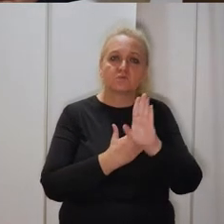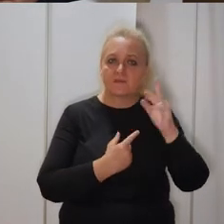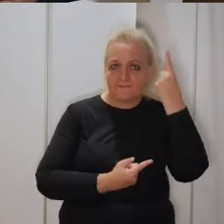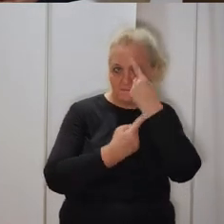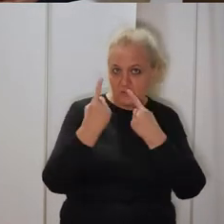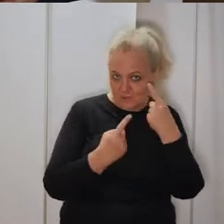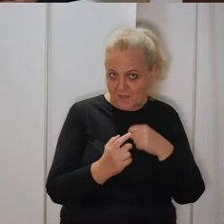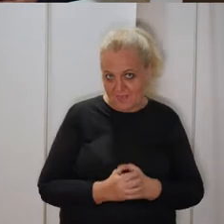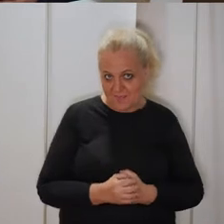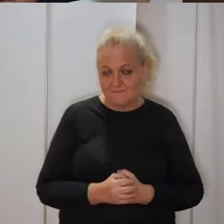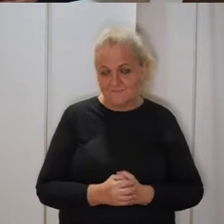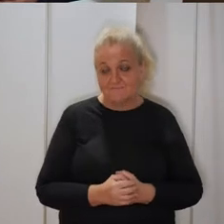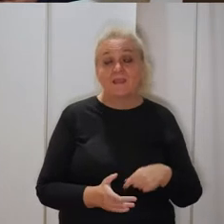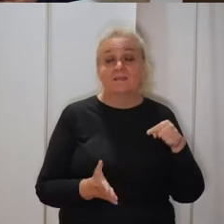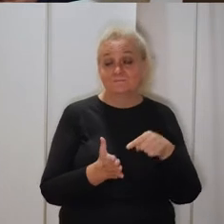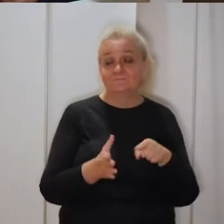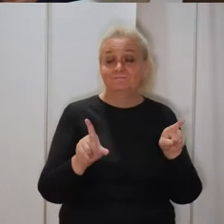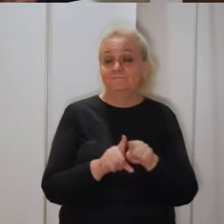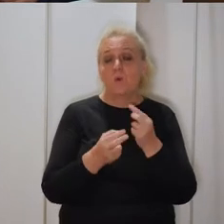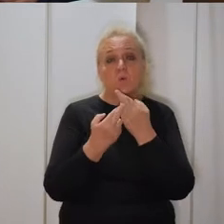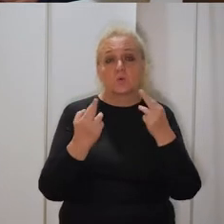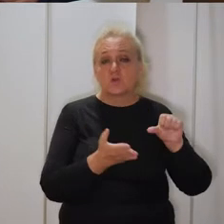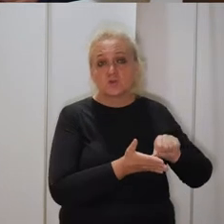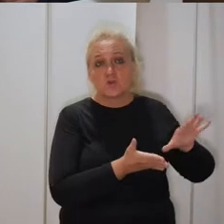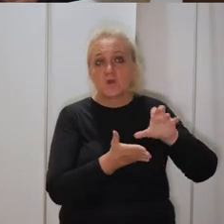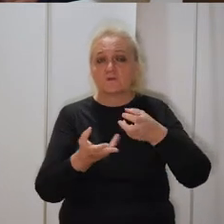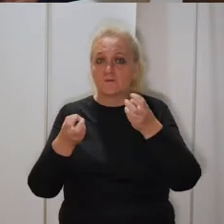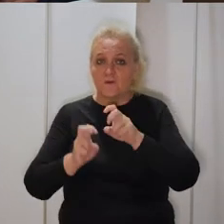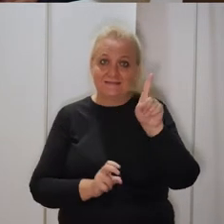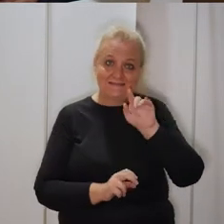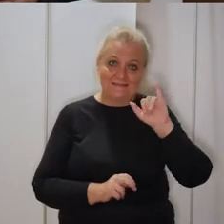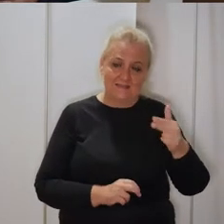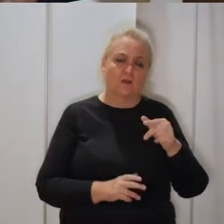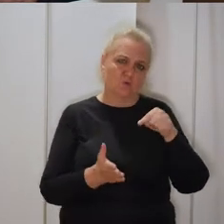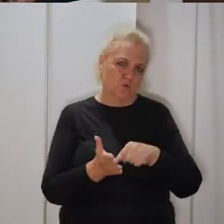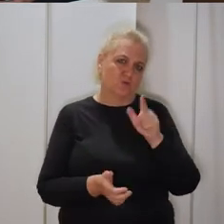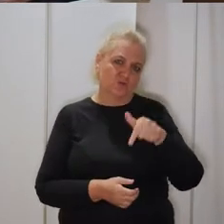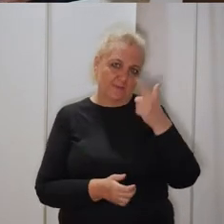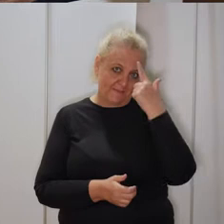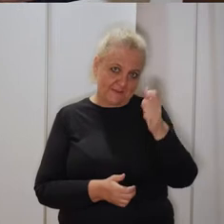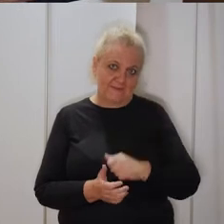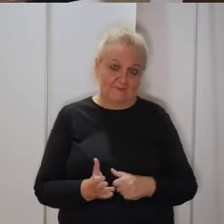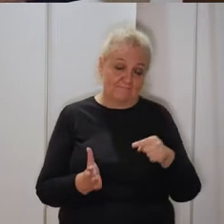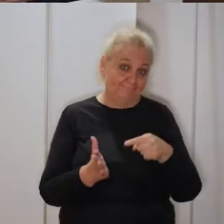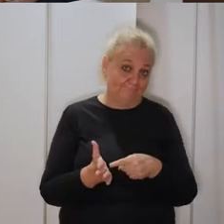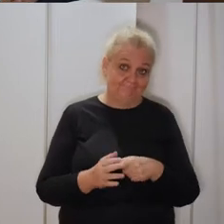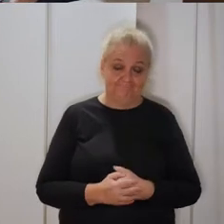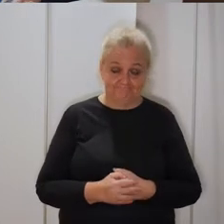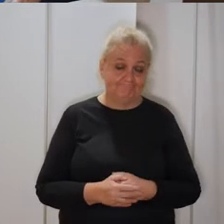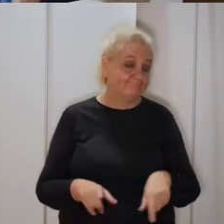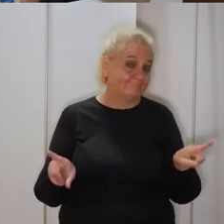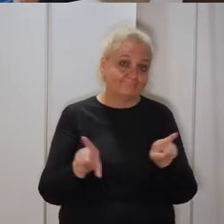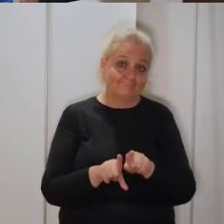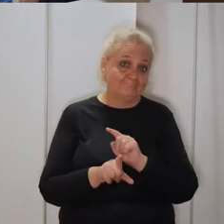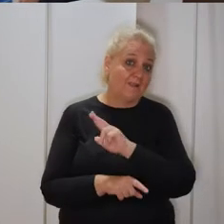myśli. I oczywiście różne środowiska tworzą ziny, to trzeba pamiętać. I są tak samo